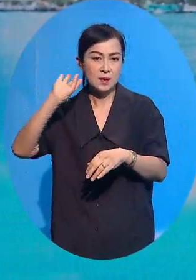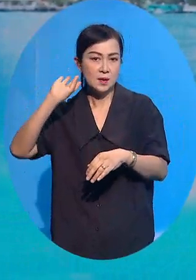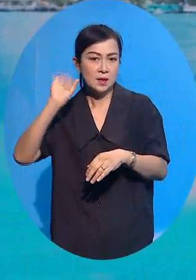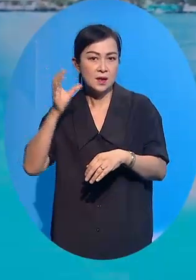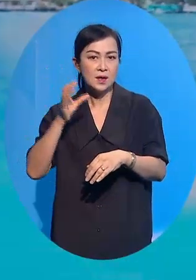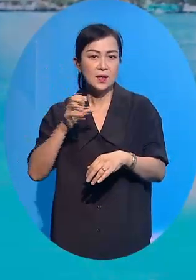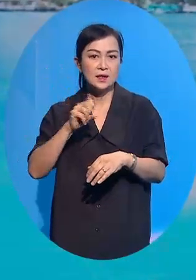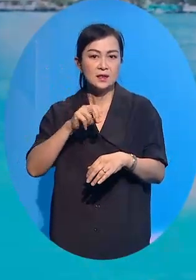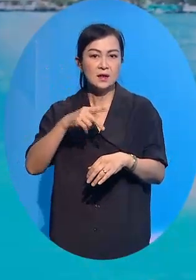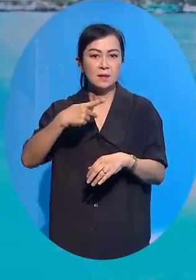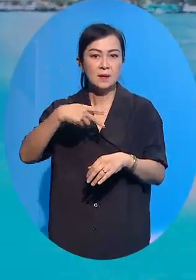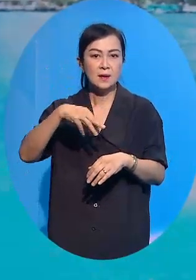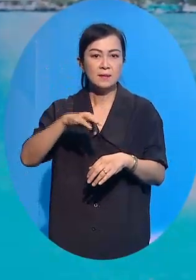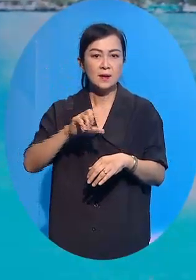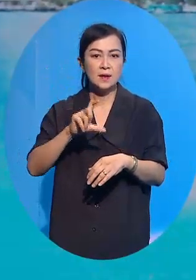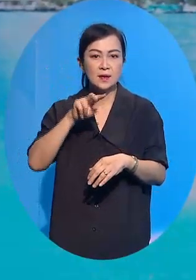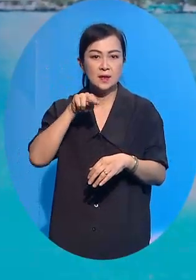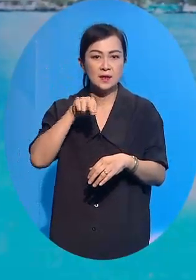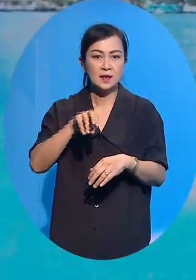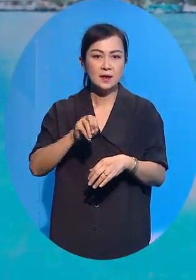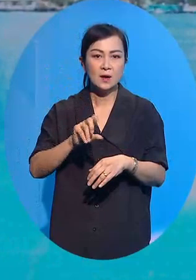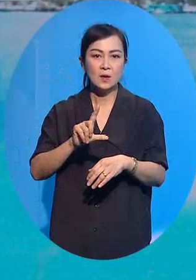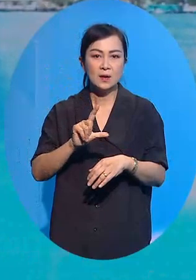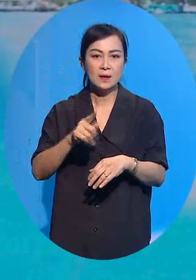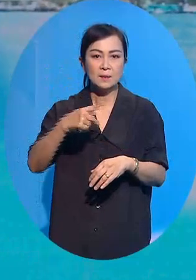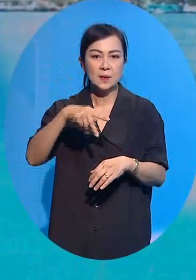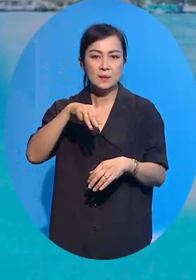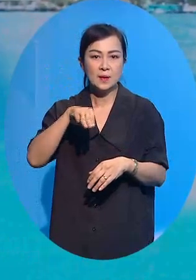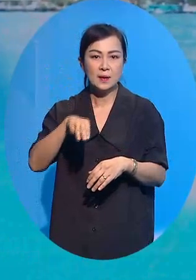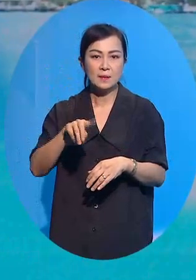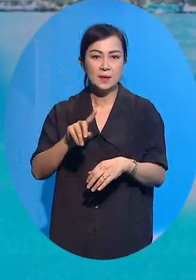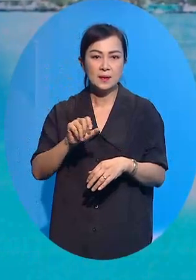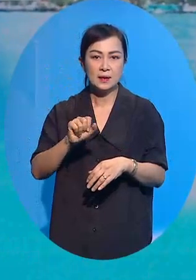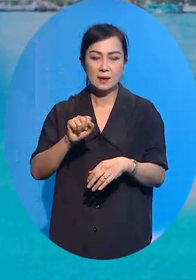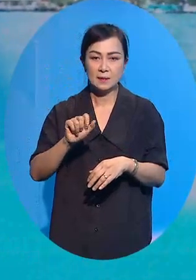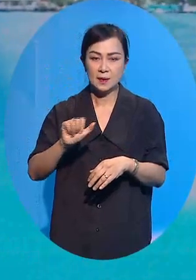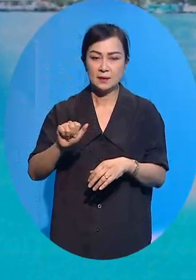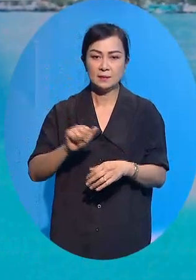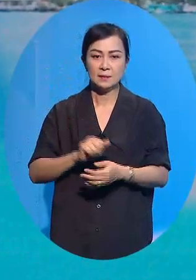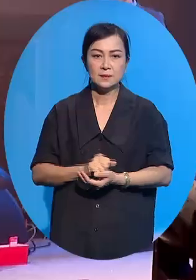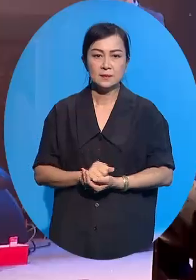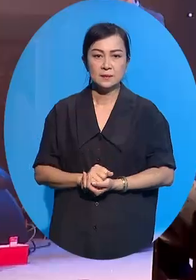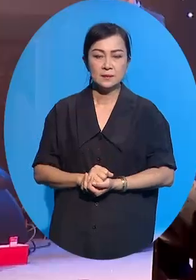như National Geographic Learning, OLAP, PPM, DLA.